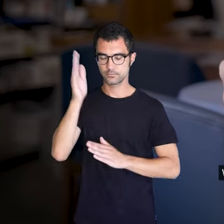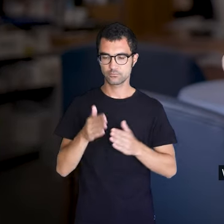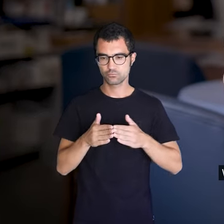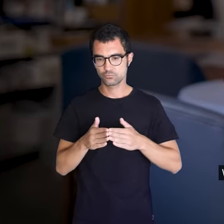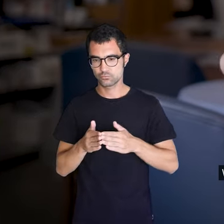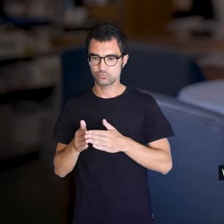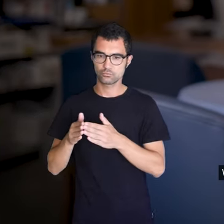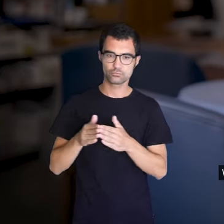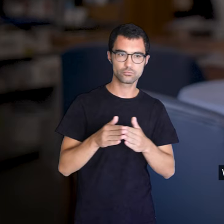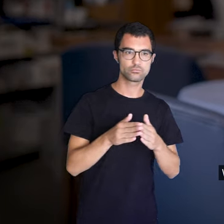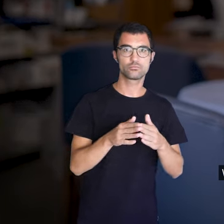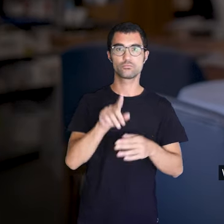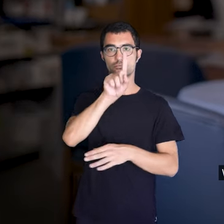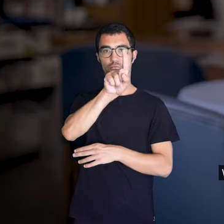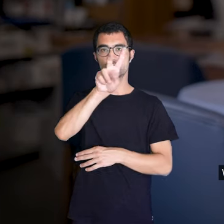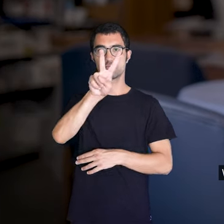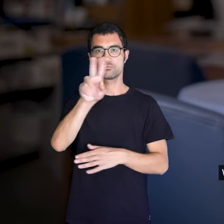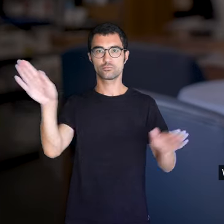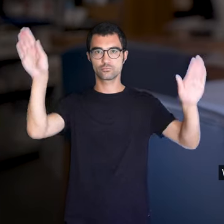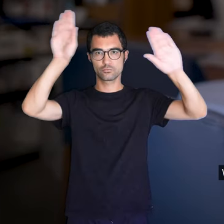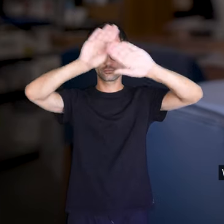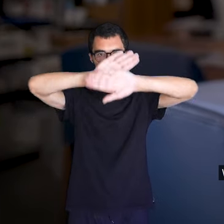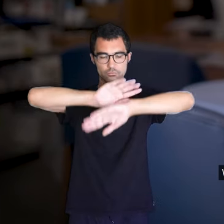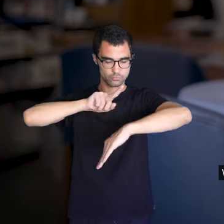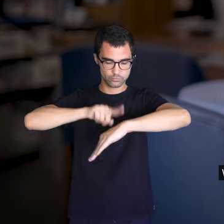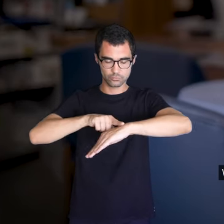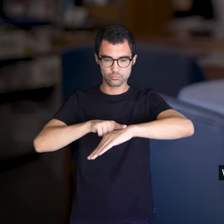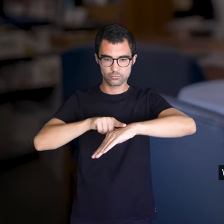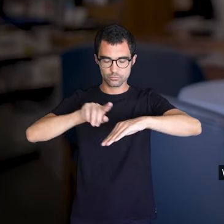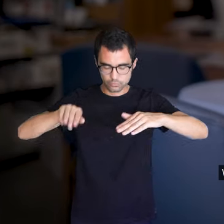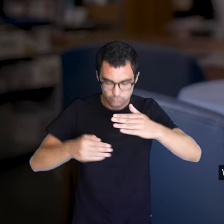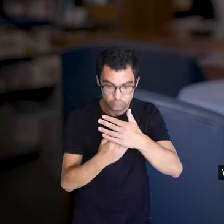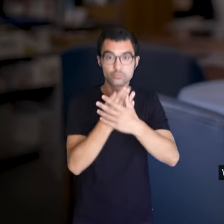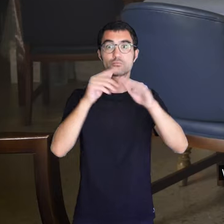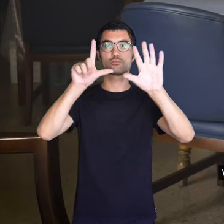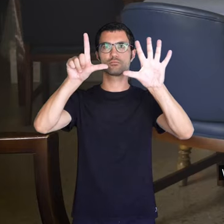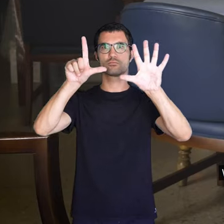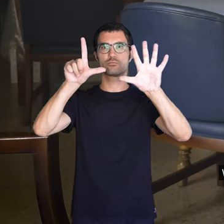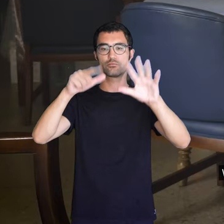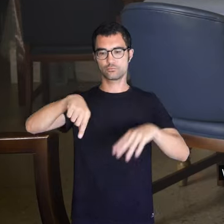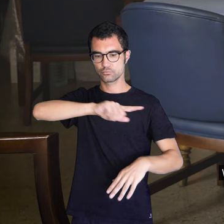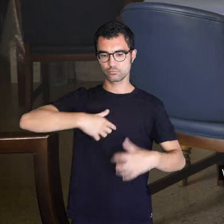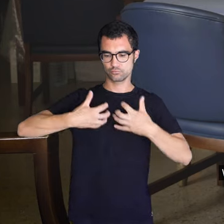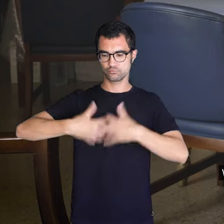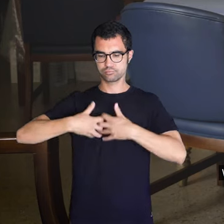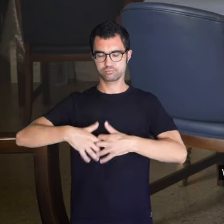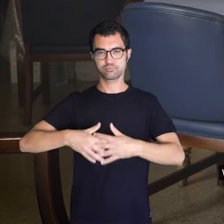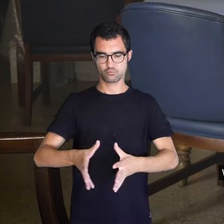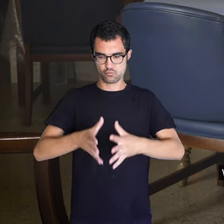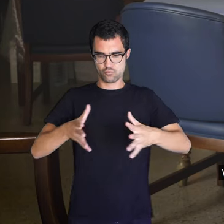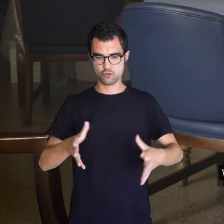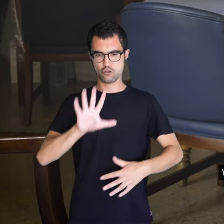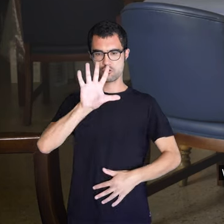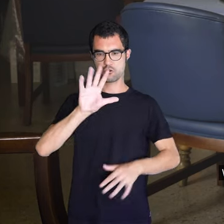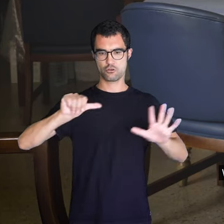d'haver les 12 de la nit. A les 7, perquè duien un motor de 5 o 7 cavalls,